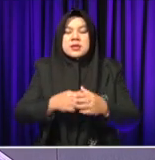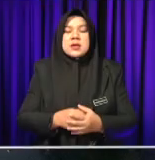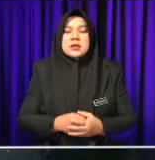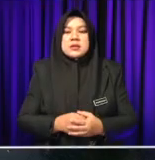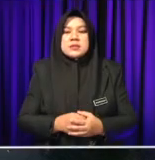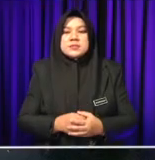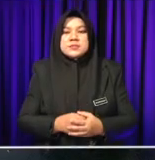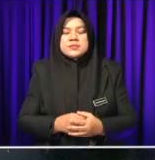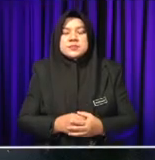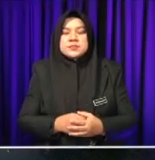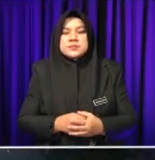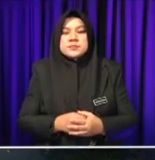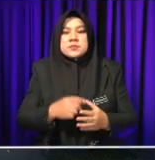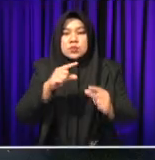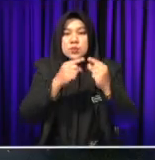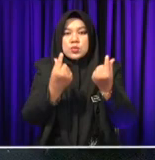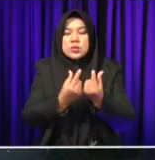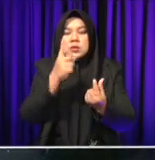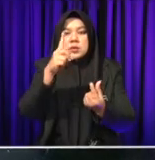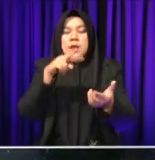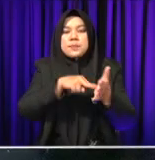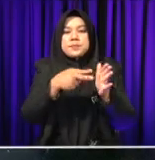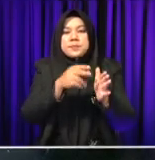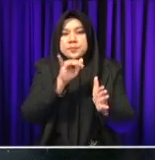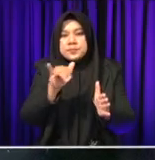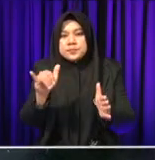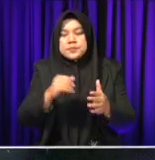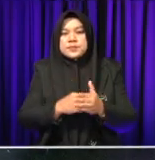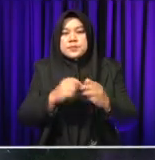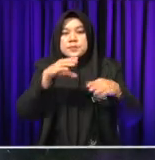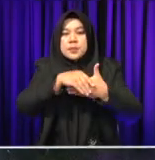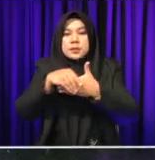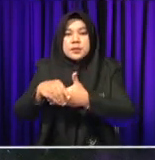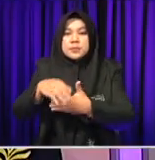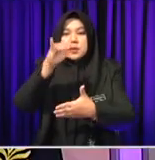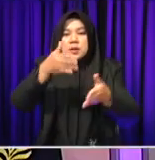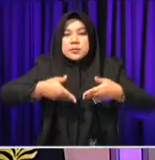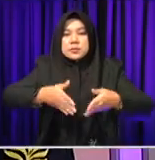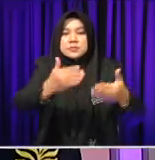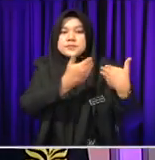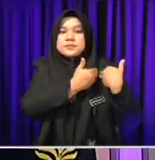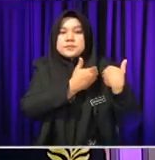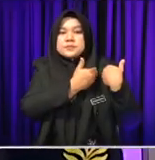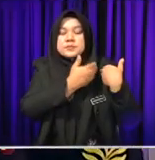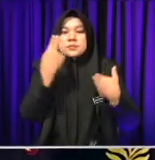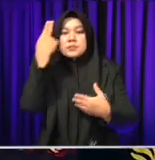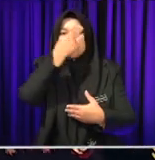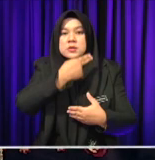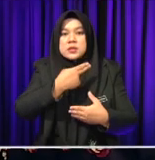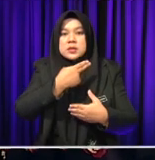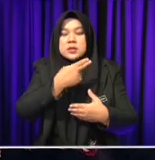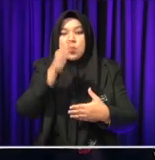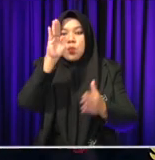yang adil itu golongan yang pertama apa maksudnya okey maksudnya adalah pemimpin yang menjalankan tanggungjawab terhadap orang yang